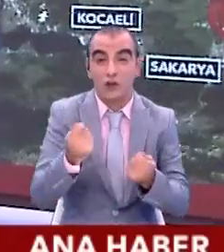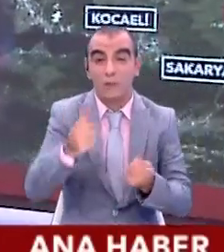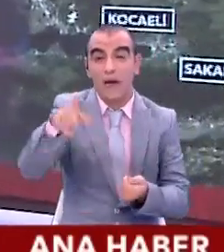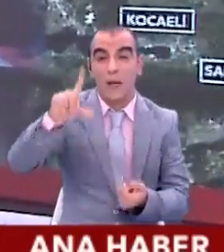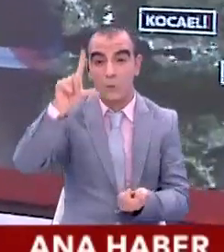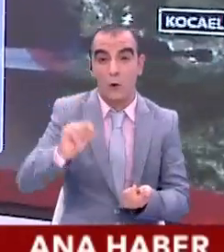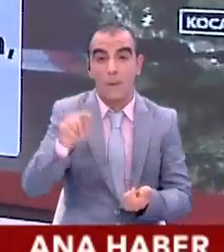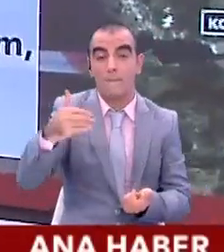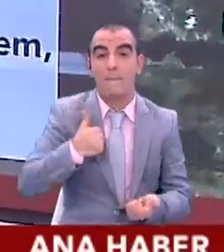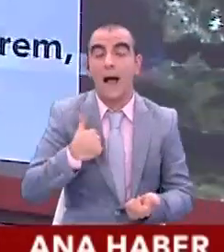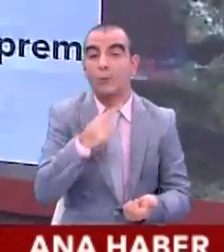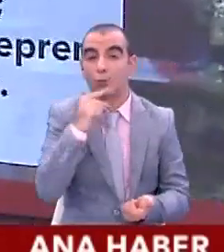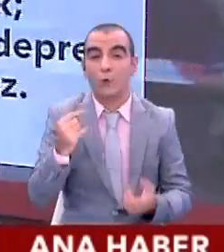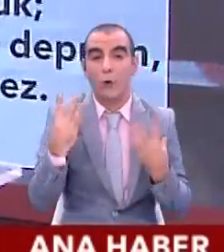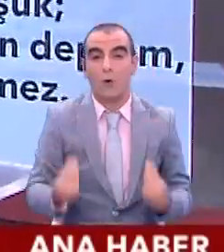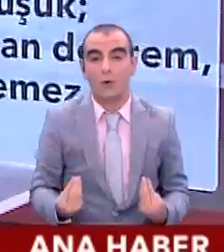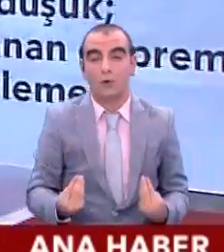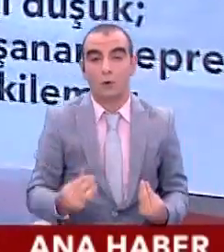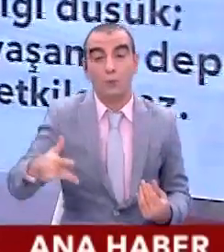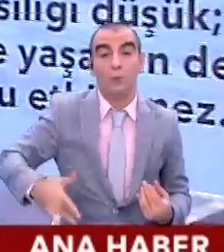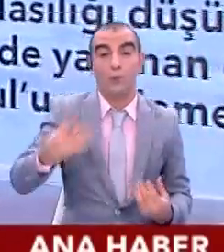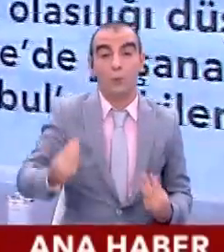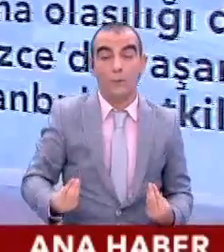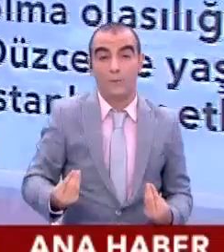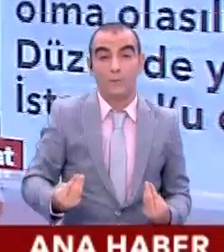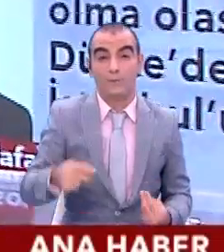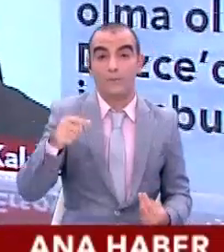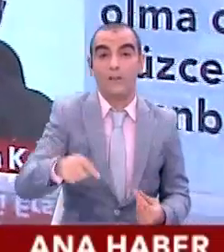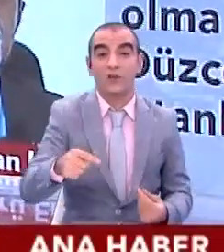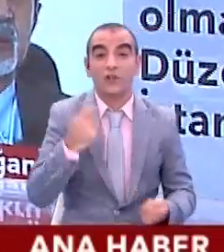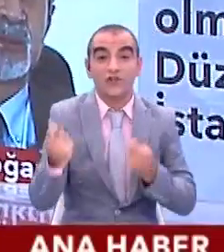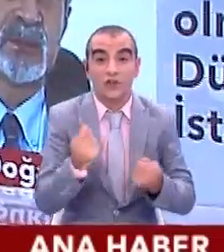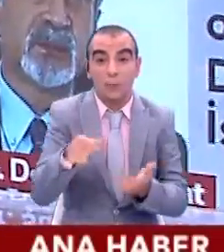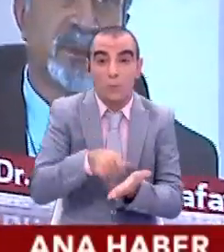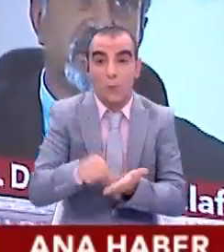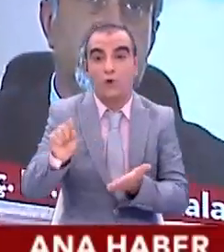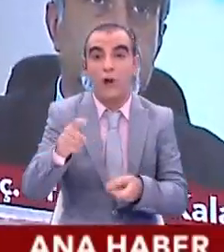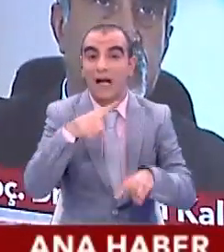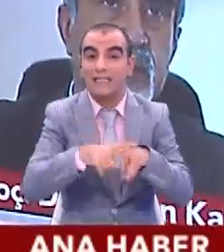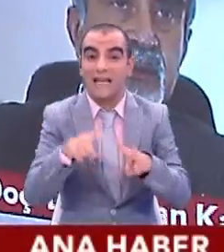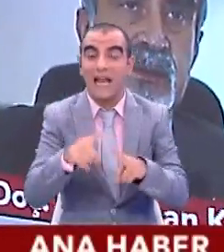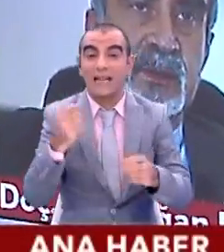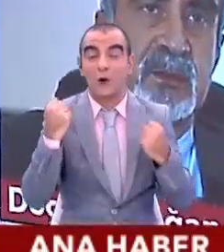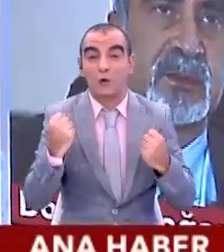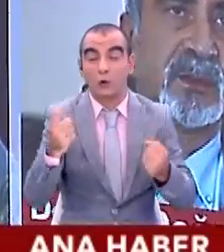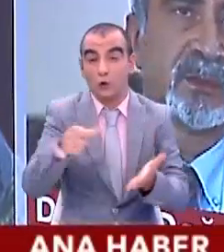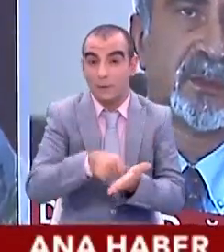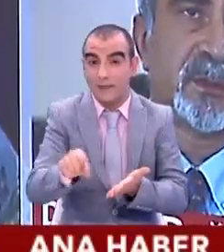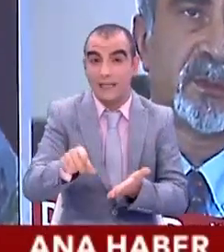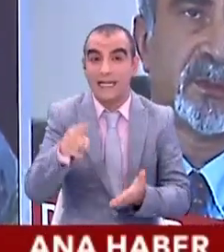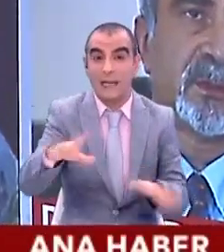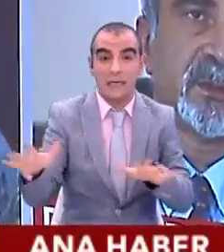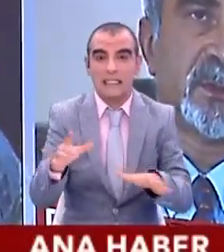mutlu oldum Neden Çünkü enerji boşaldı daha büyük daha sert bir depremin